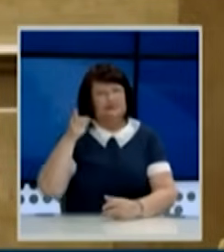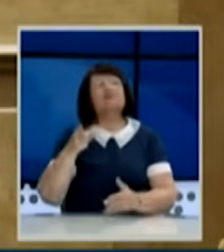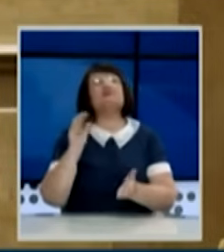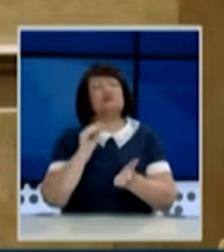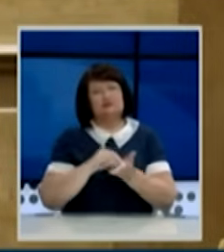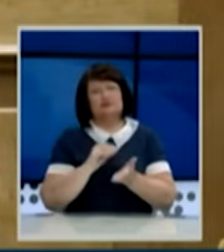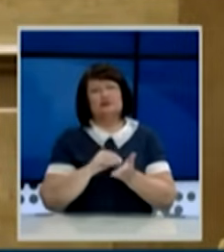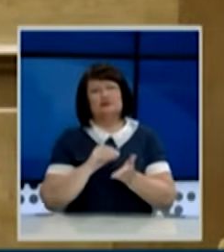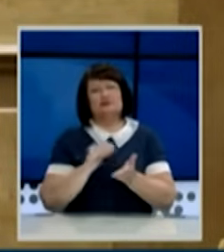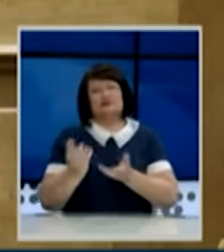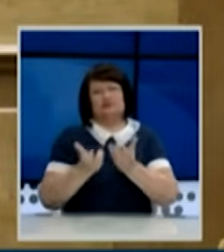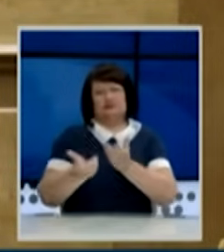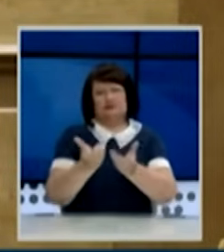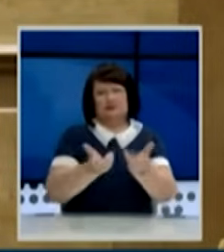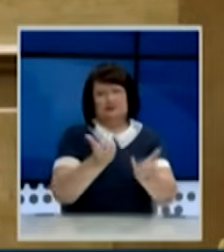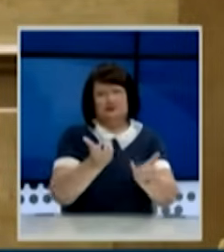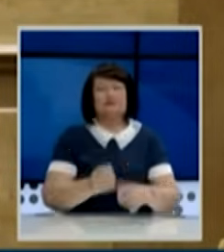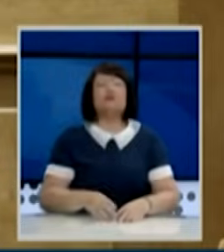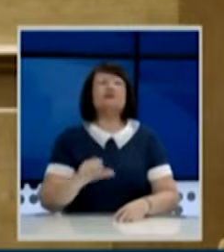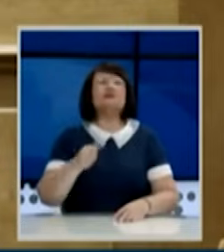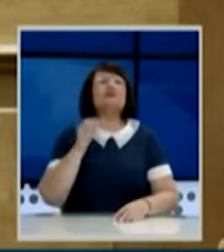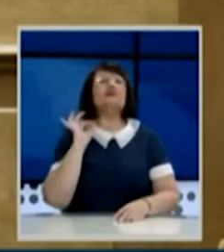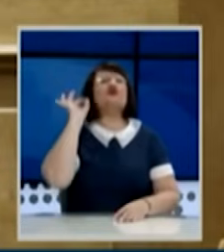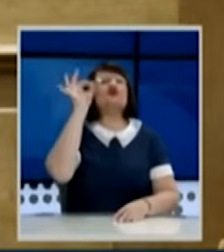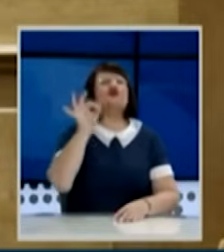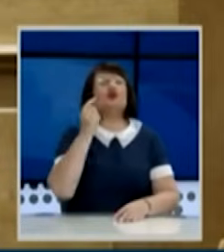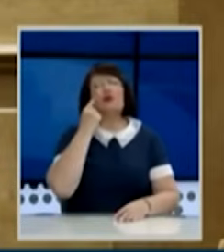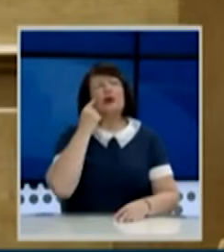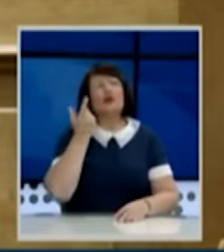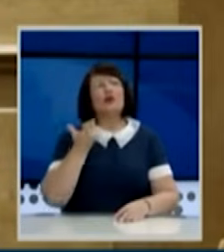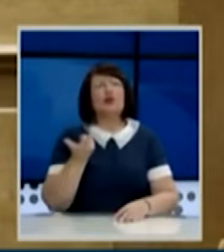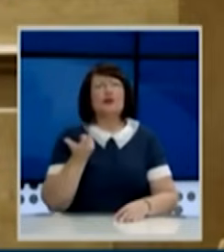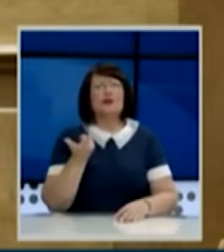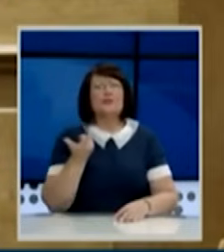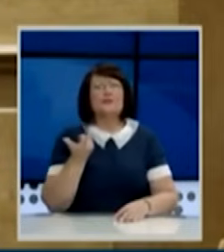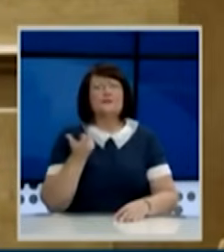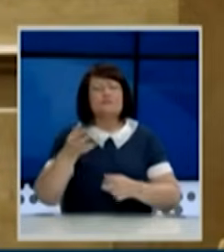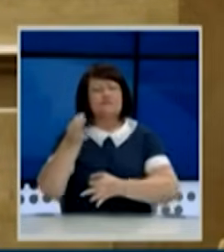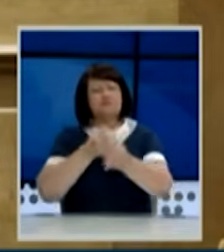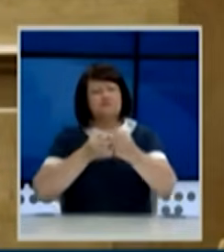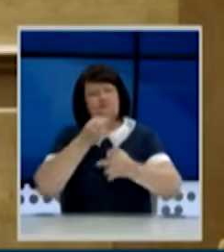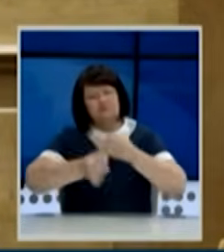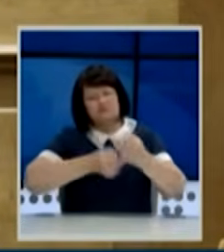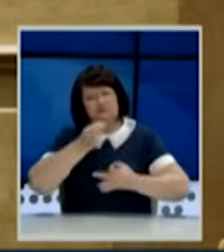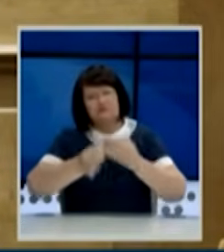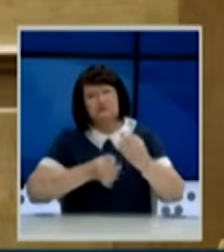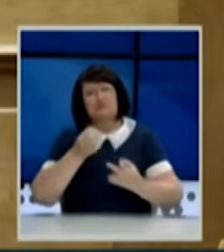ευρωεκλογές του χρόνου, το Μάη. Ναι, αυτή είναι μια πάγια θέση, η οποία και εσύ την έχεις εκφράσει πολλές